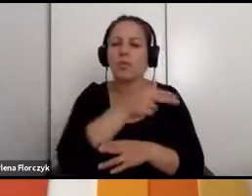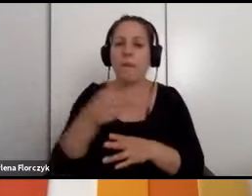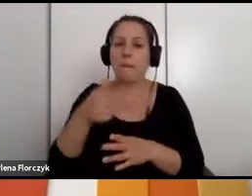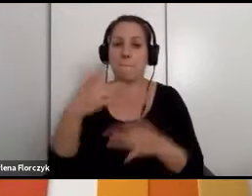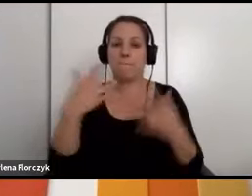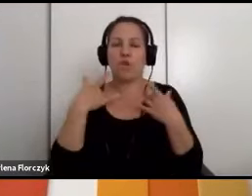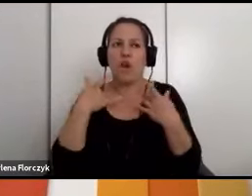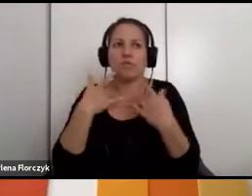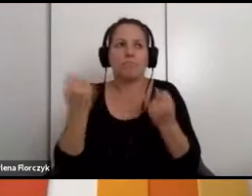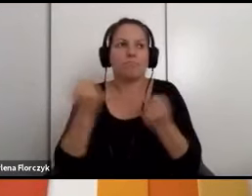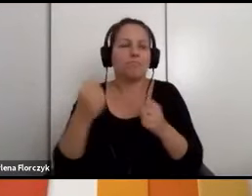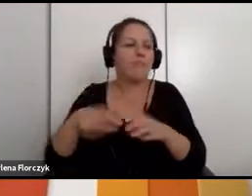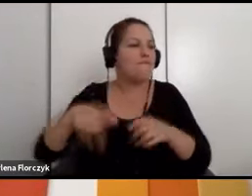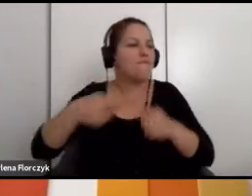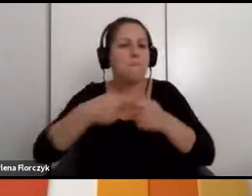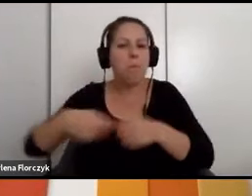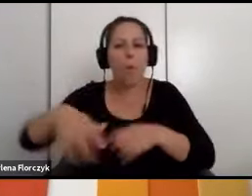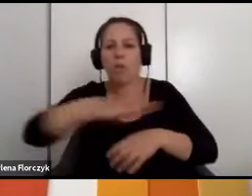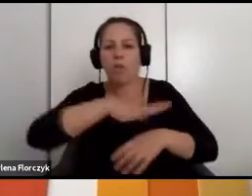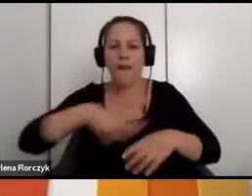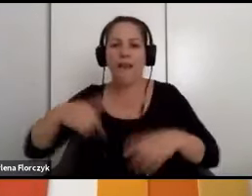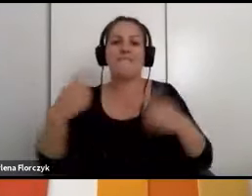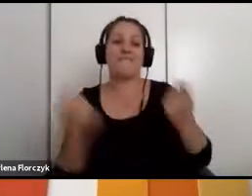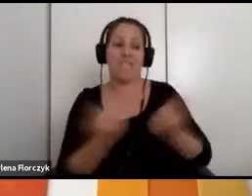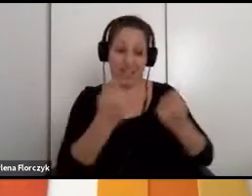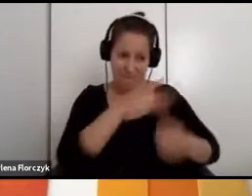przeżyciem takim wspólnotowym może być festiwal w szkole,